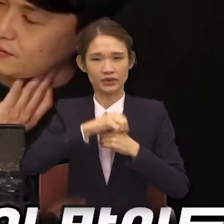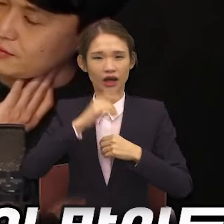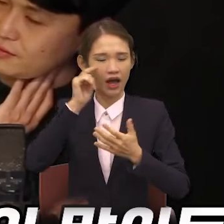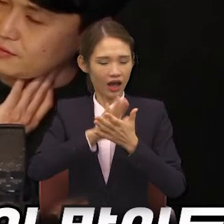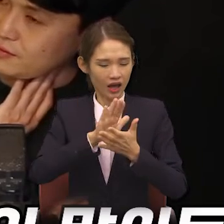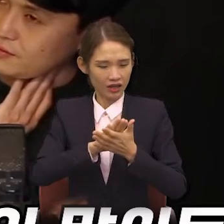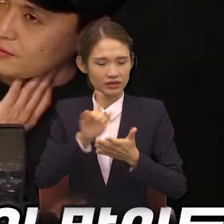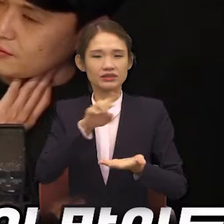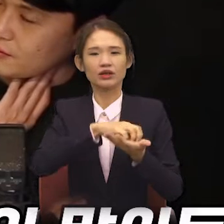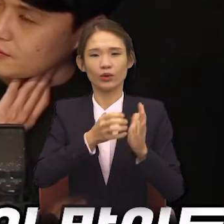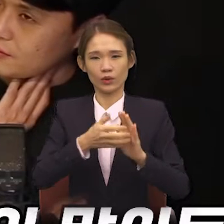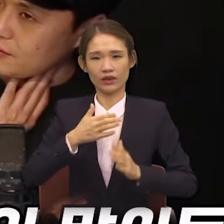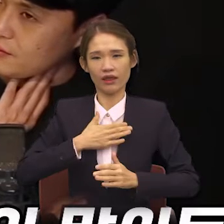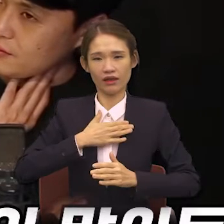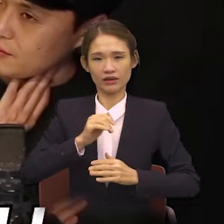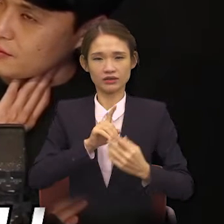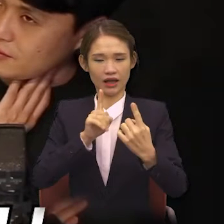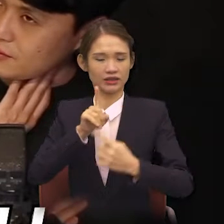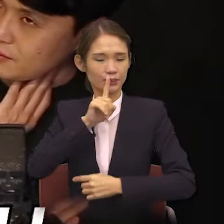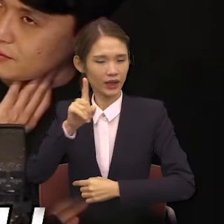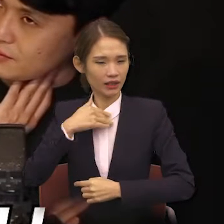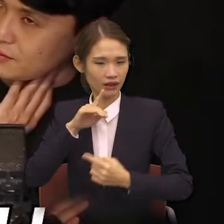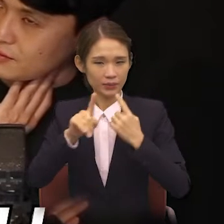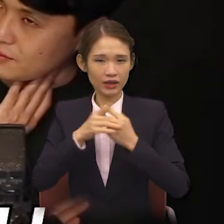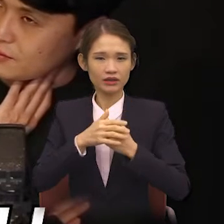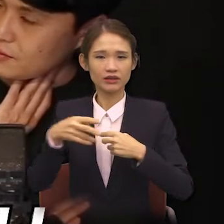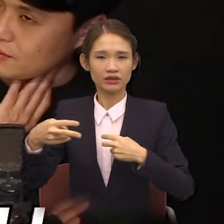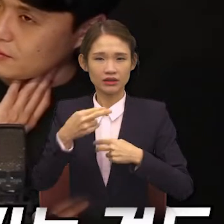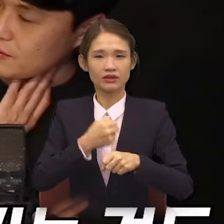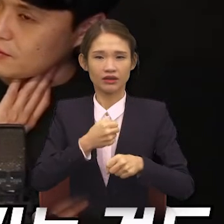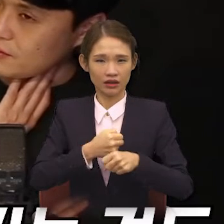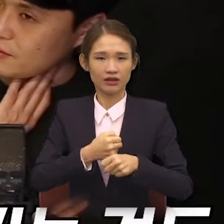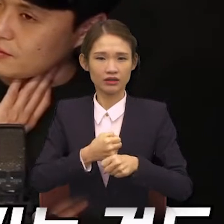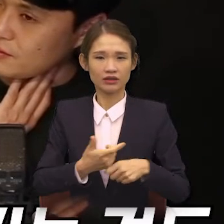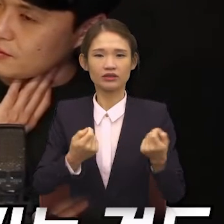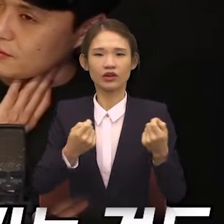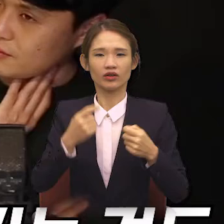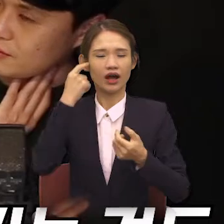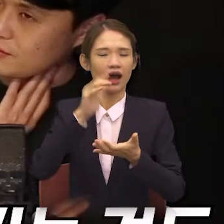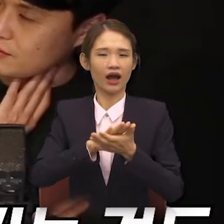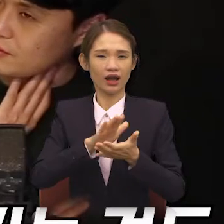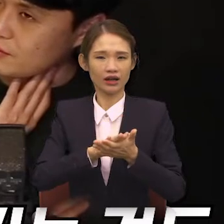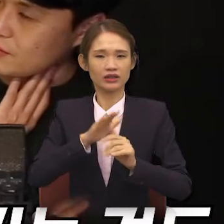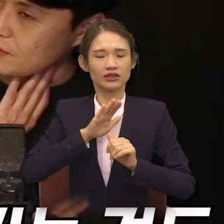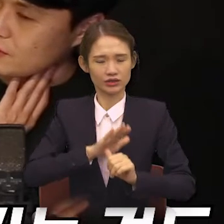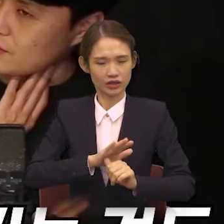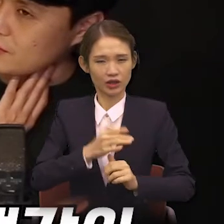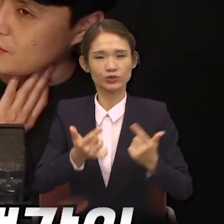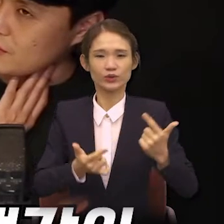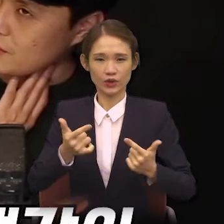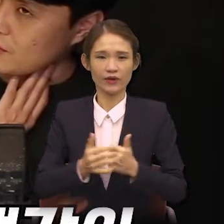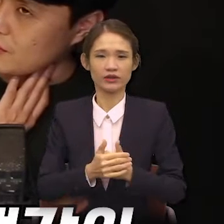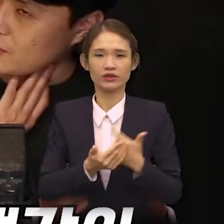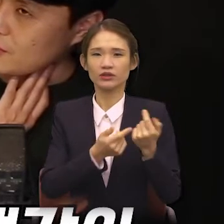요 정도 선에서 내가 조금 상대의 말이든 내 말이든 좀 잘라야겠구나. 이런 것들을 스스로 좀 자정해 가는 것들